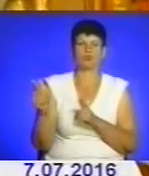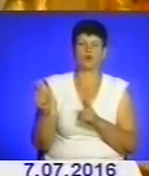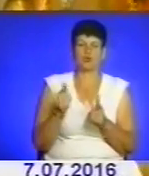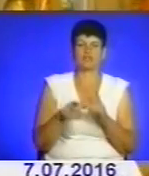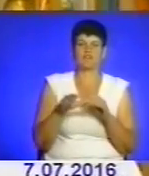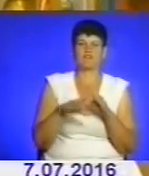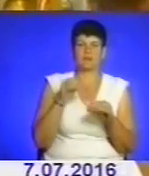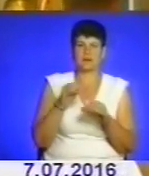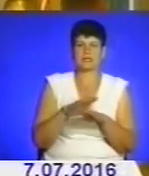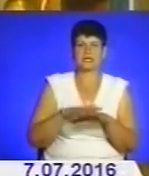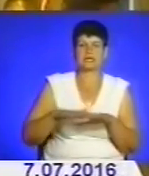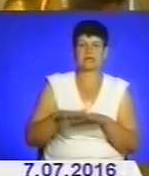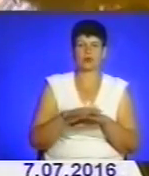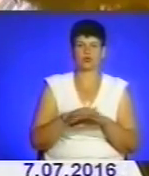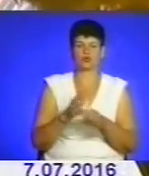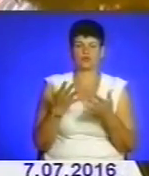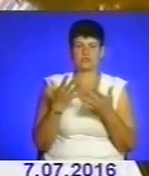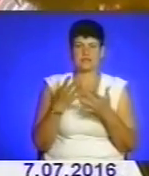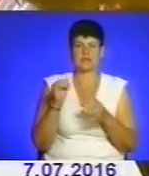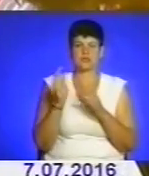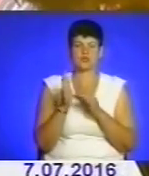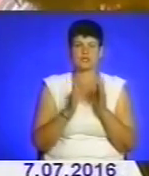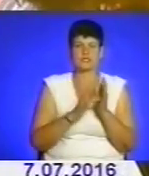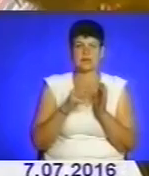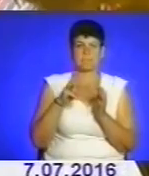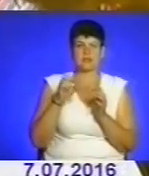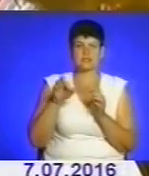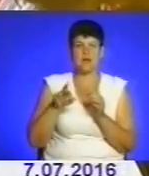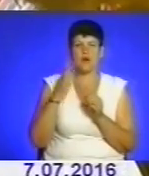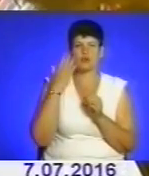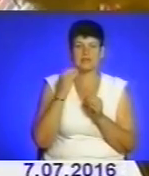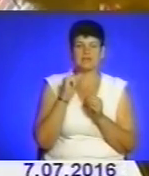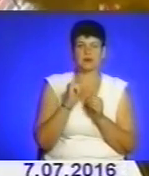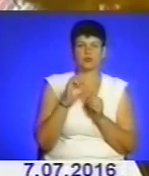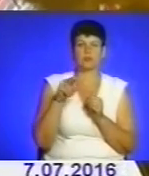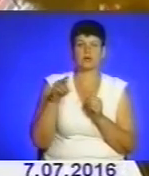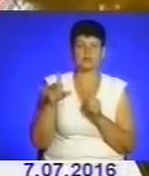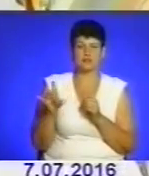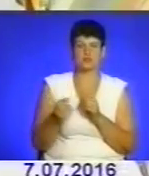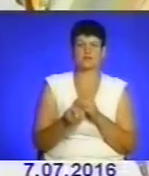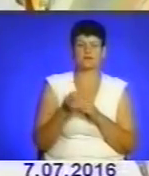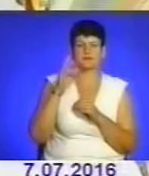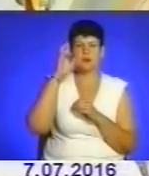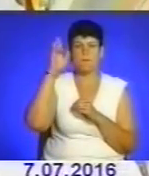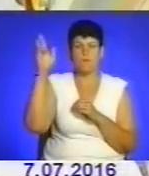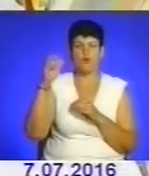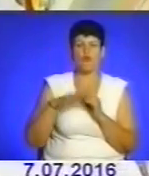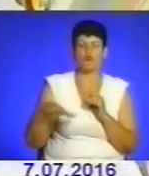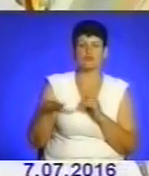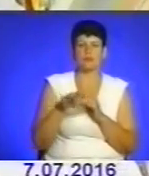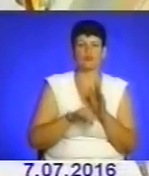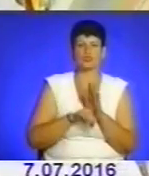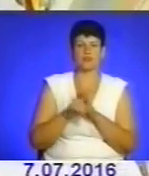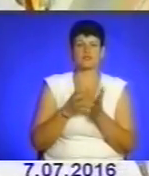вибраний народ до визнання Ісуса Христа Месією. А коли Івану Предтечі явився Бог в пустелі, він почав своє служіння.